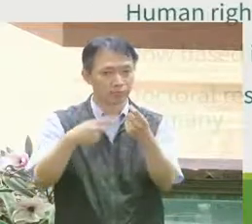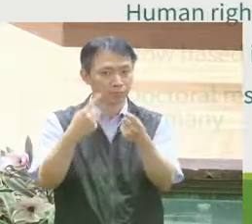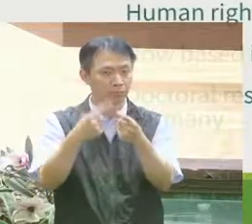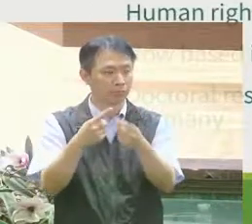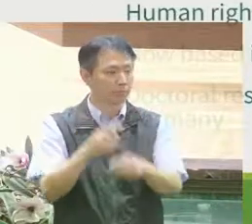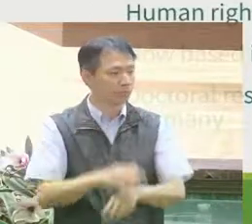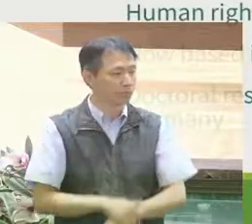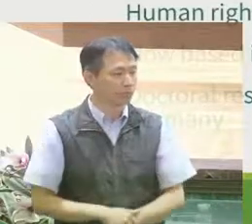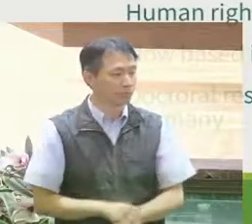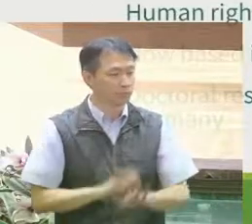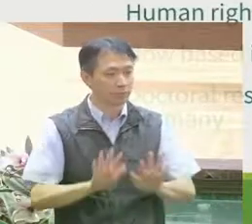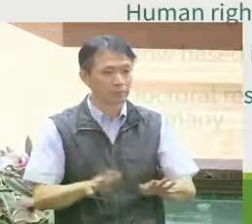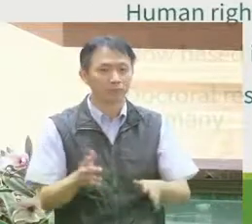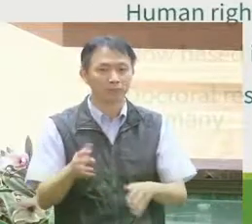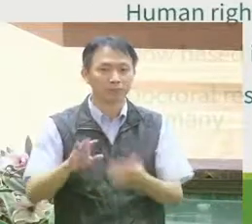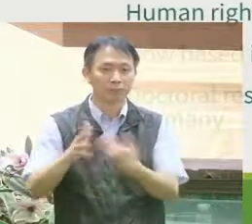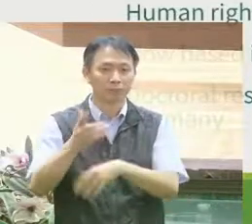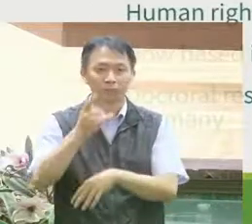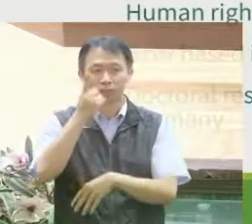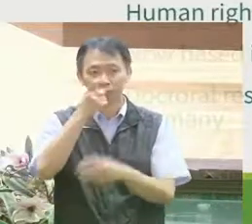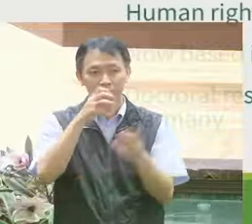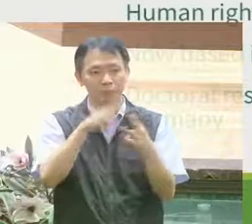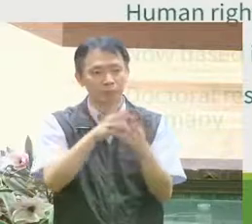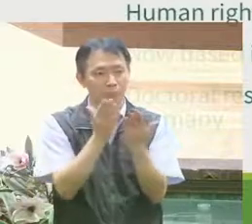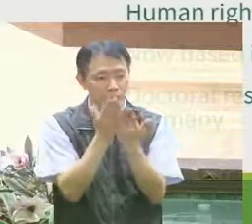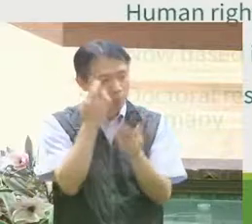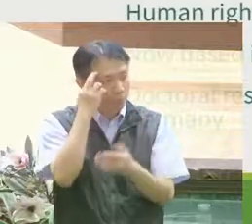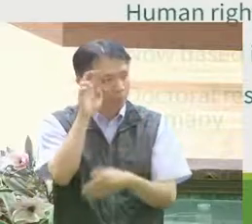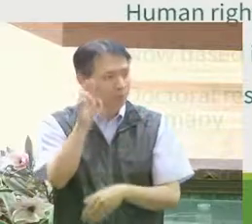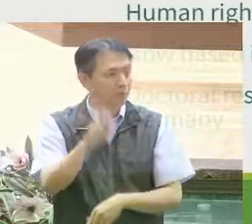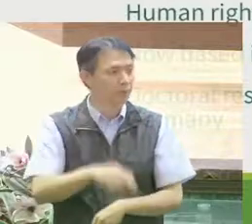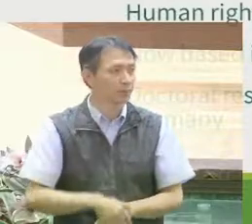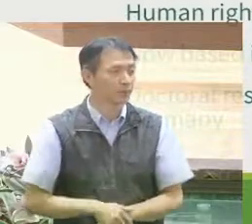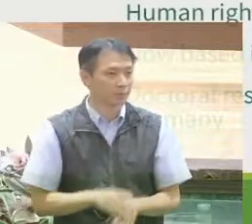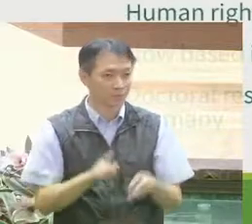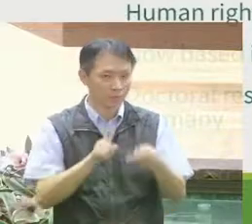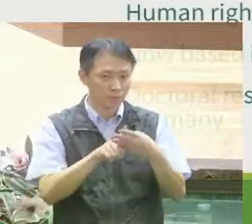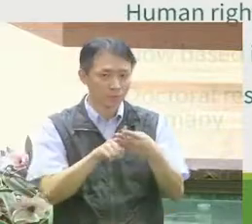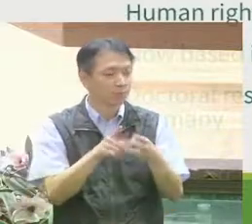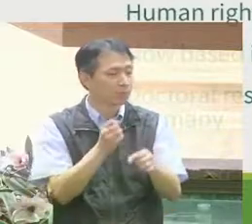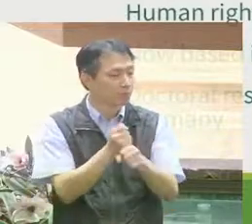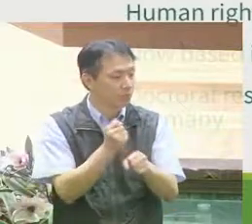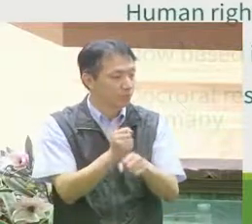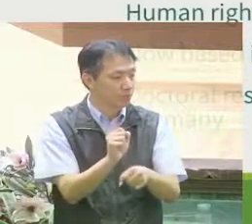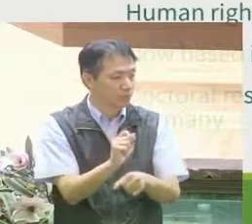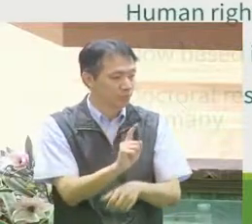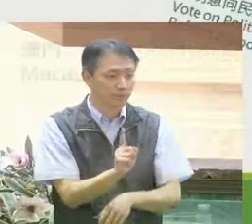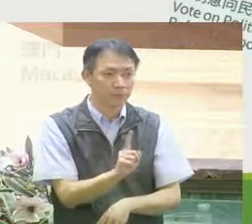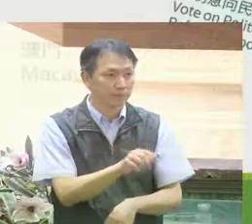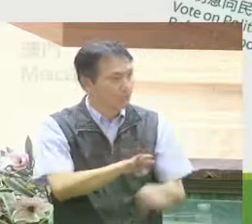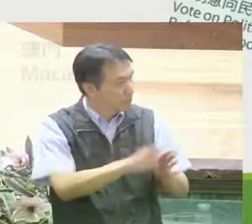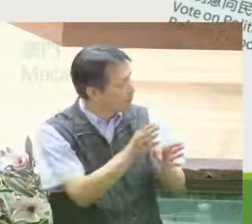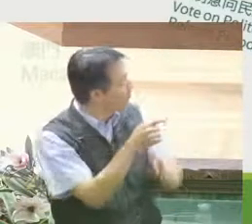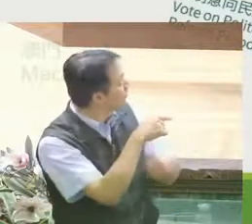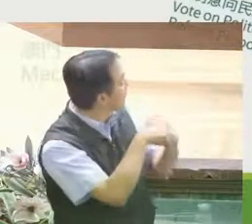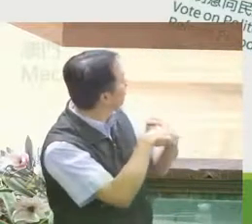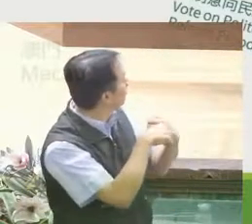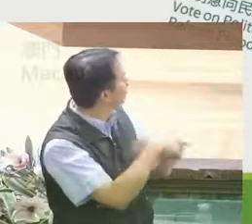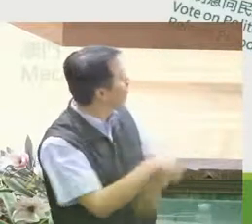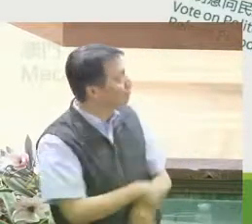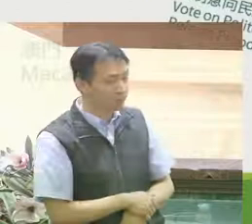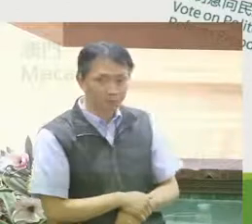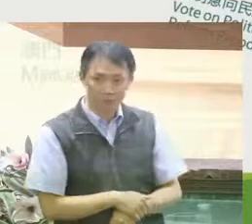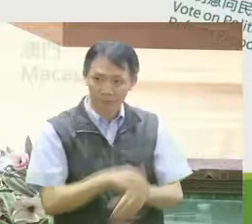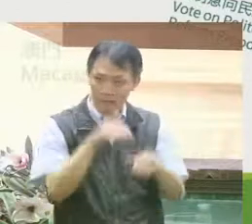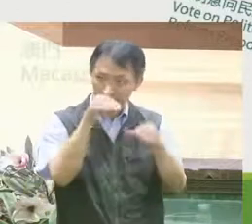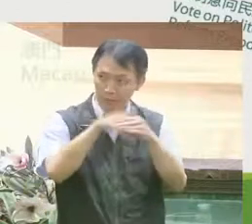现在是德国一家大学的博士生，主要工作是开发数位媒体研究的工具。投票是